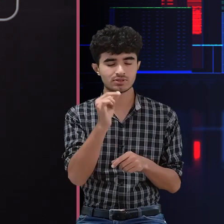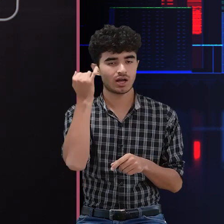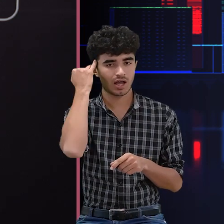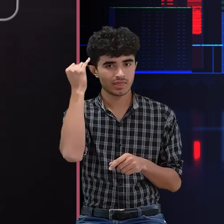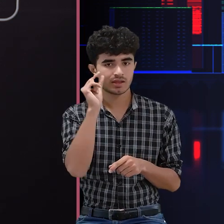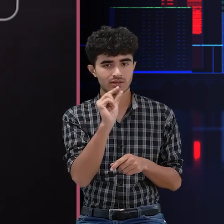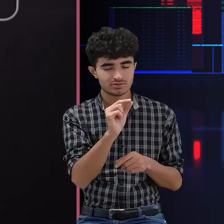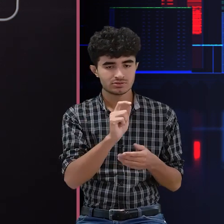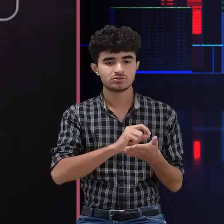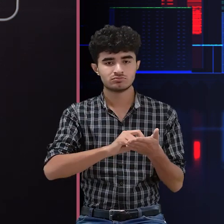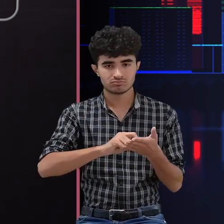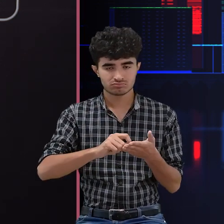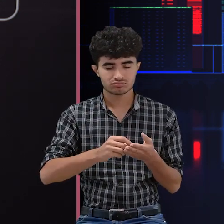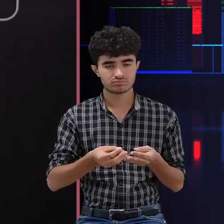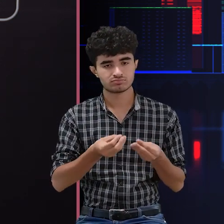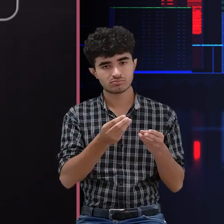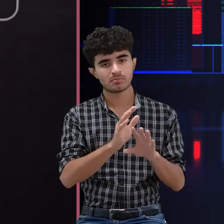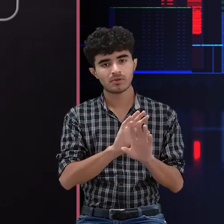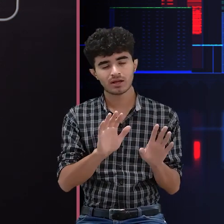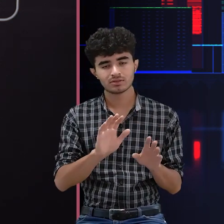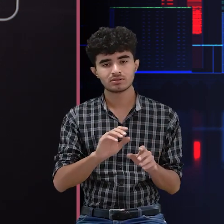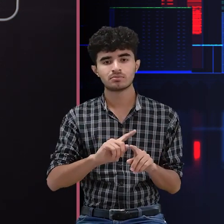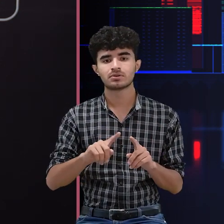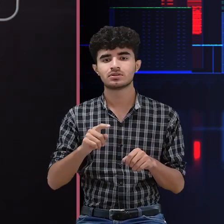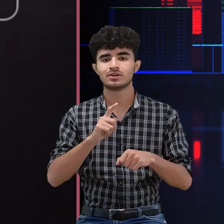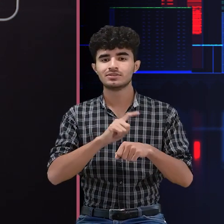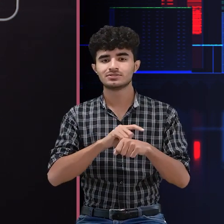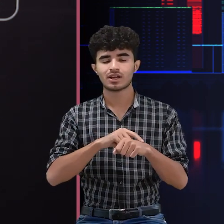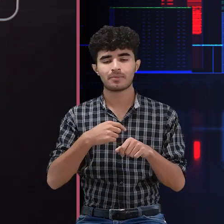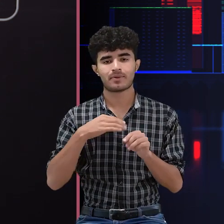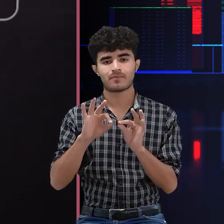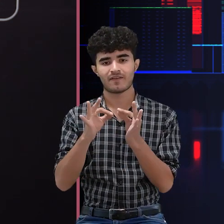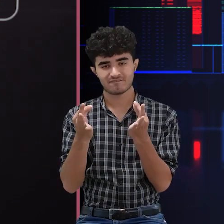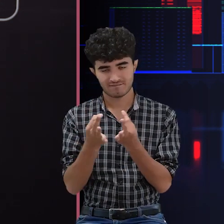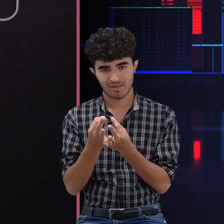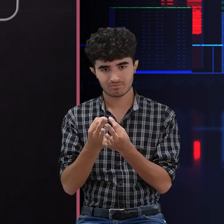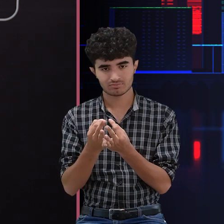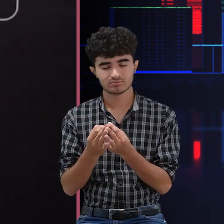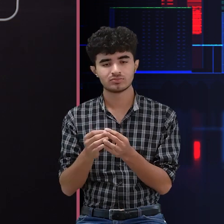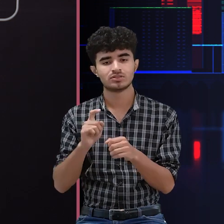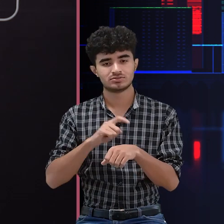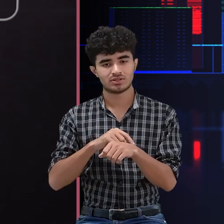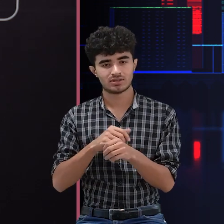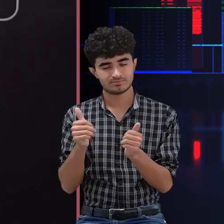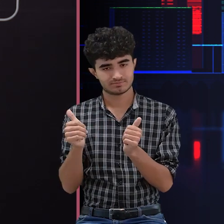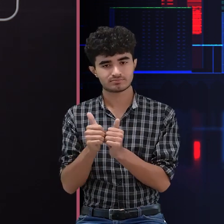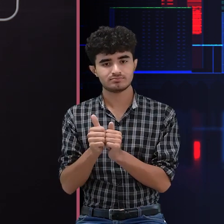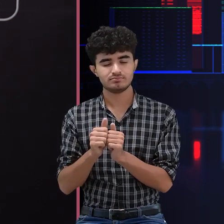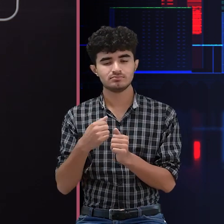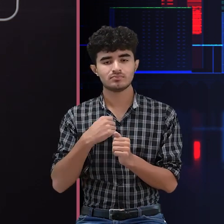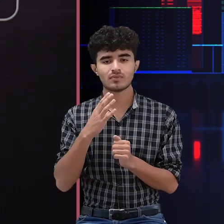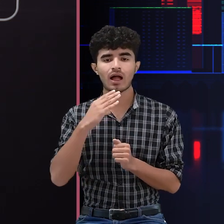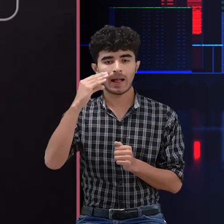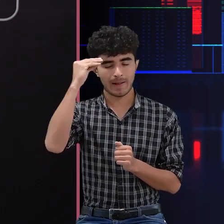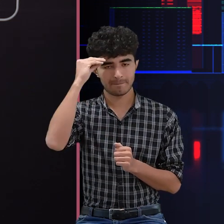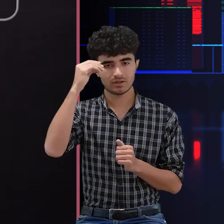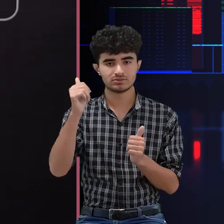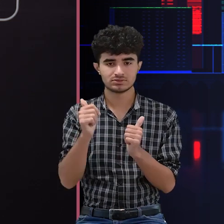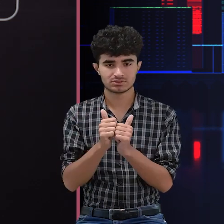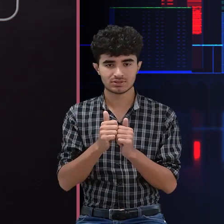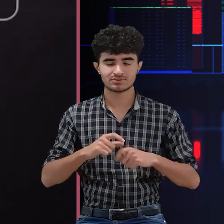تھی تو میں نے پھر فیصلہ کیا کہ میں زیادہ تر ایڈوائزری کیپیسٹی میں وہ کروں گی، لکھوں